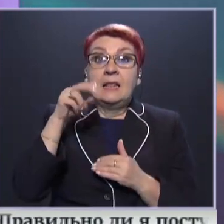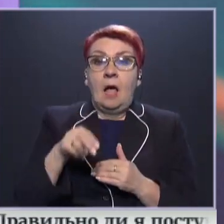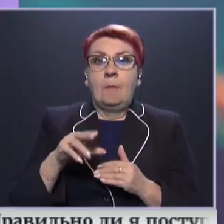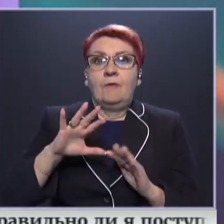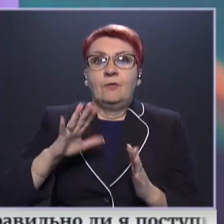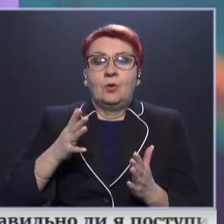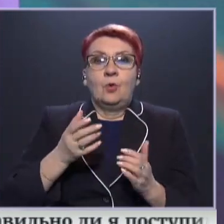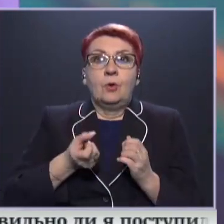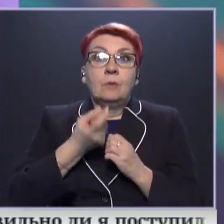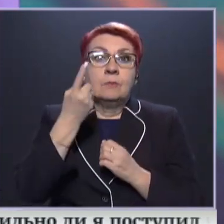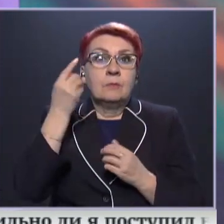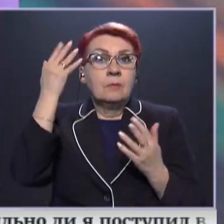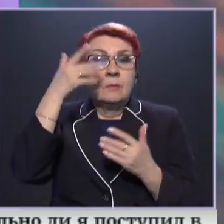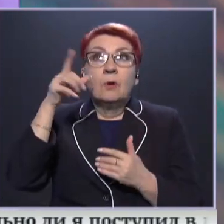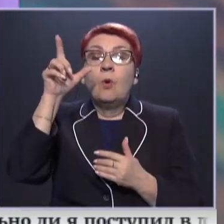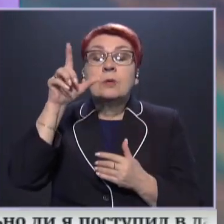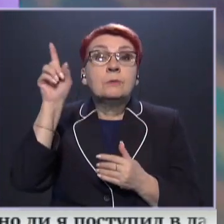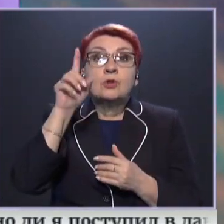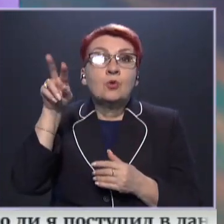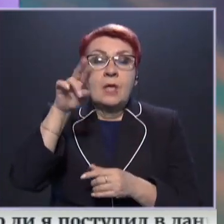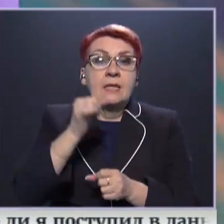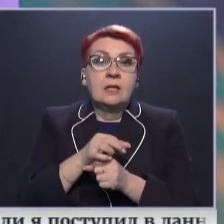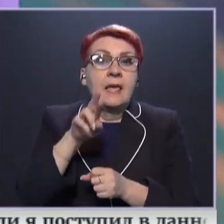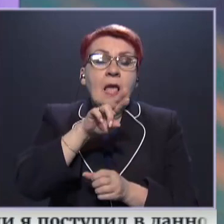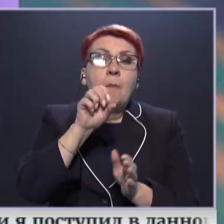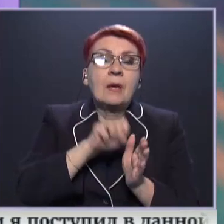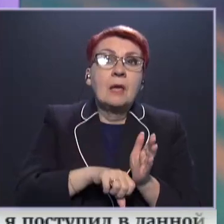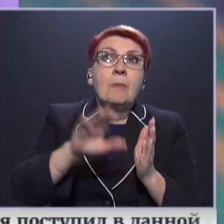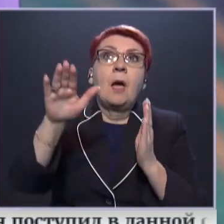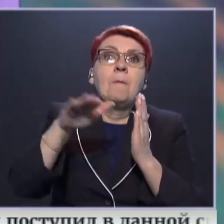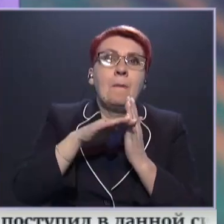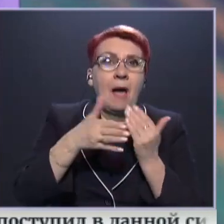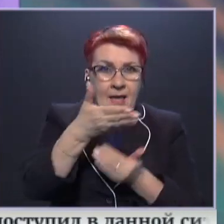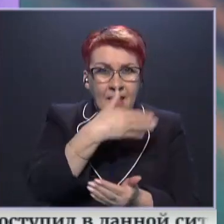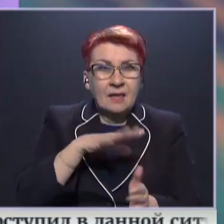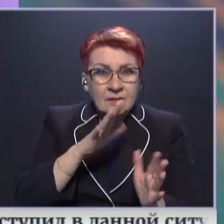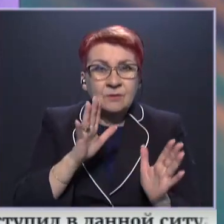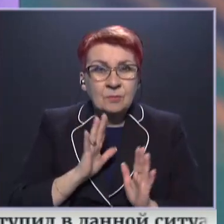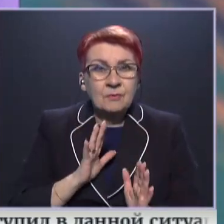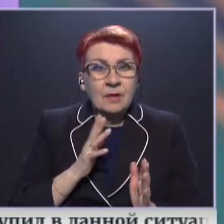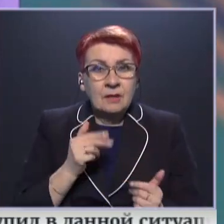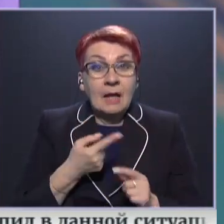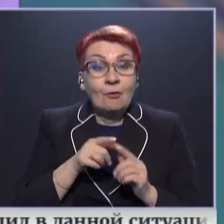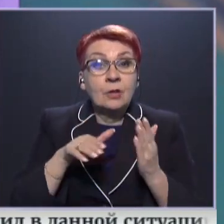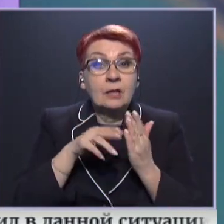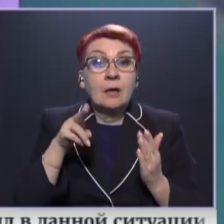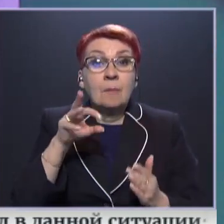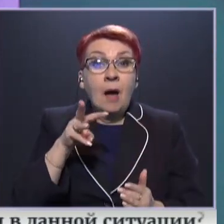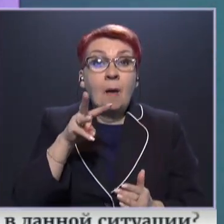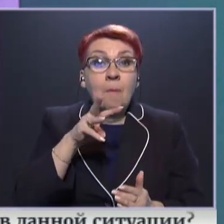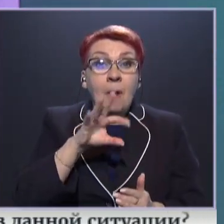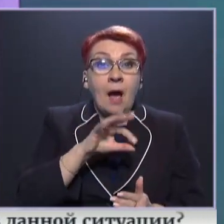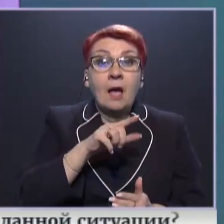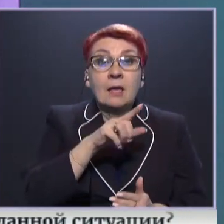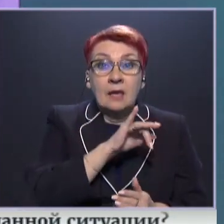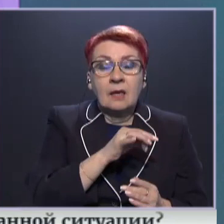является ему мысль, да, Господи, что же я делаю? Я гибну, я погибаю, помоги мне. И вот в этом помоги вся наша надежда, потому